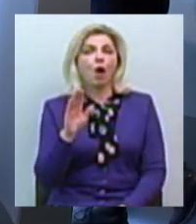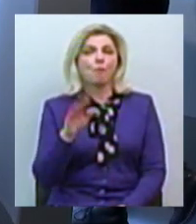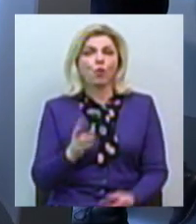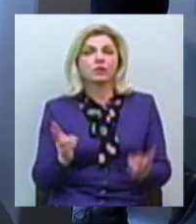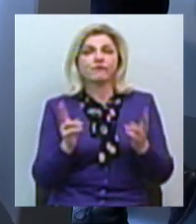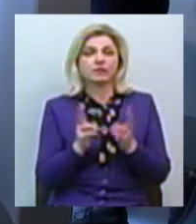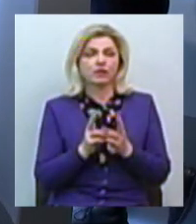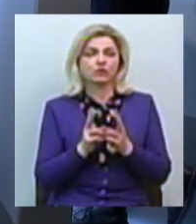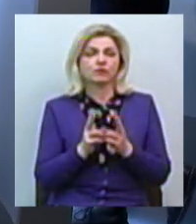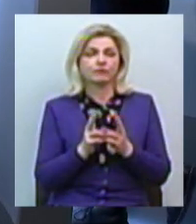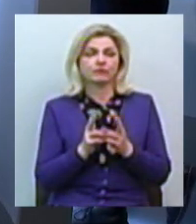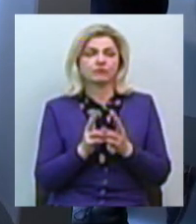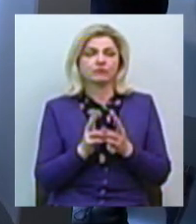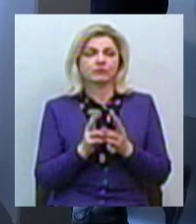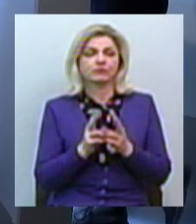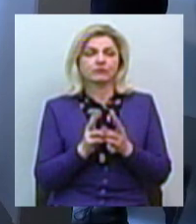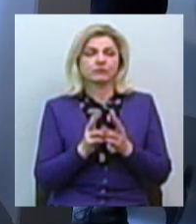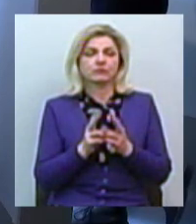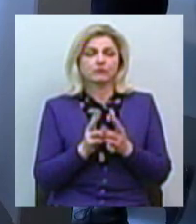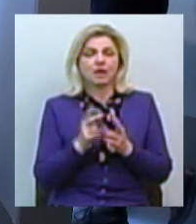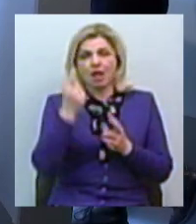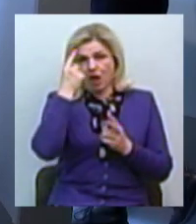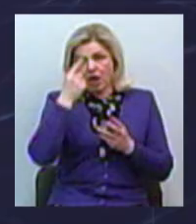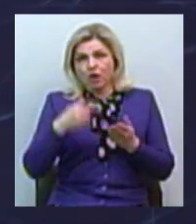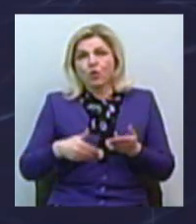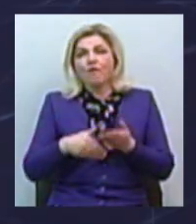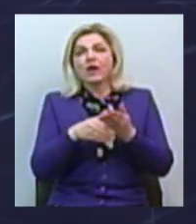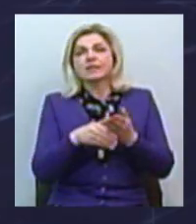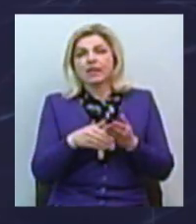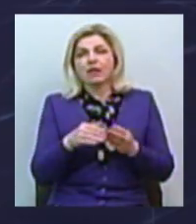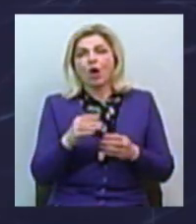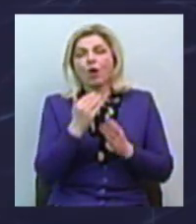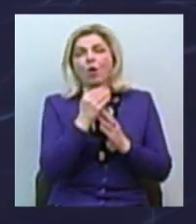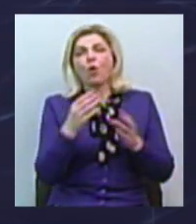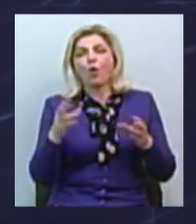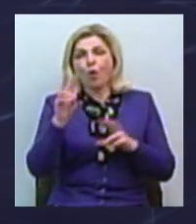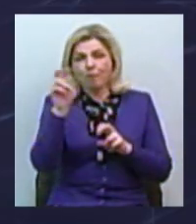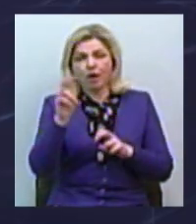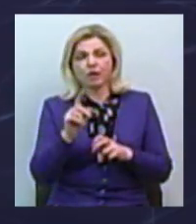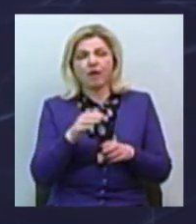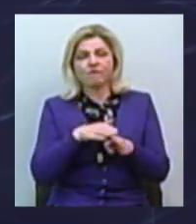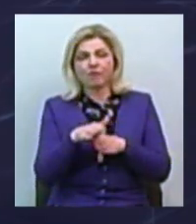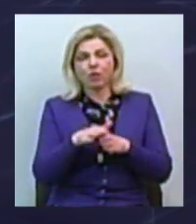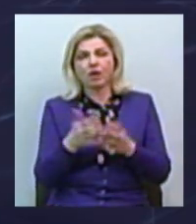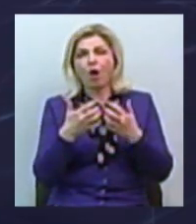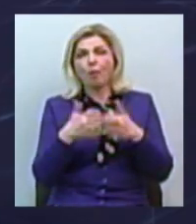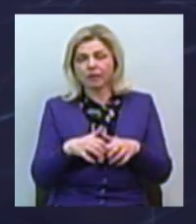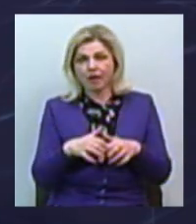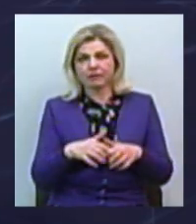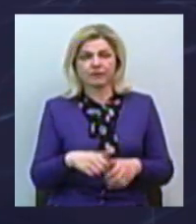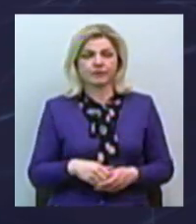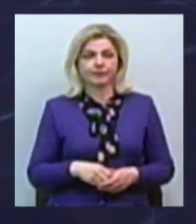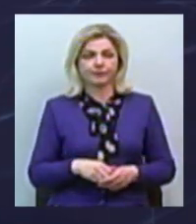буде зустріч з інноваційною компанією BrioLite, яка виготовляє інтерактивне обладнання, яке